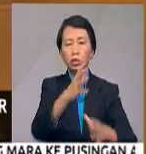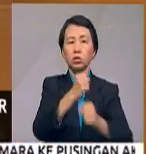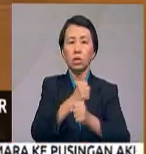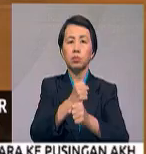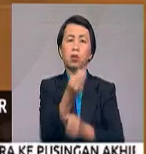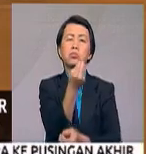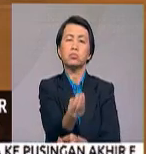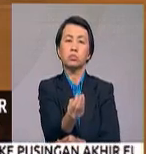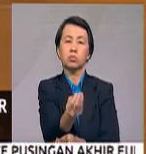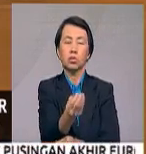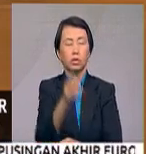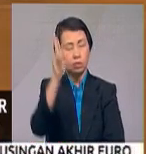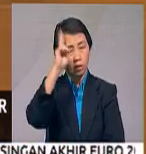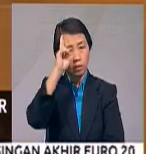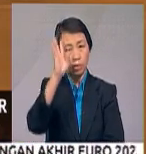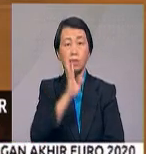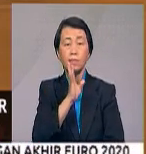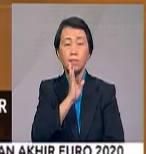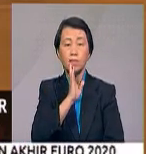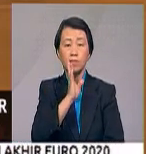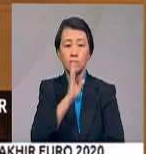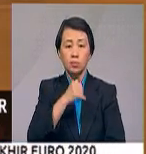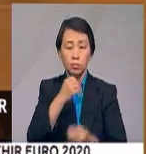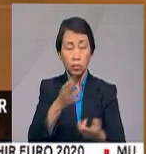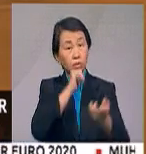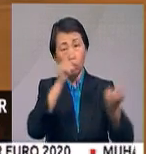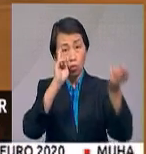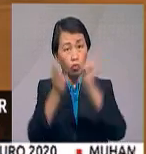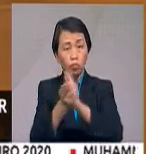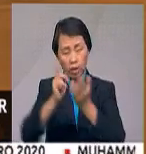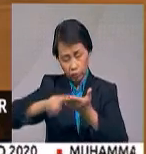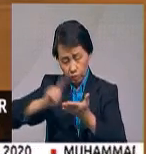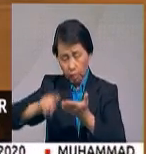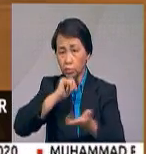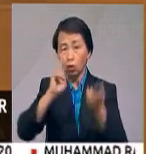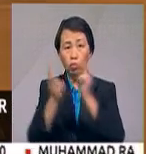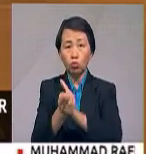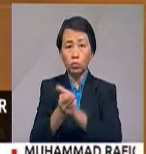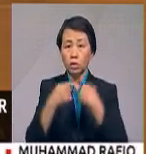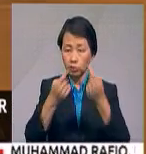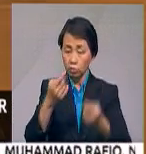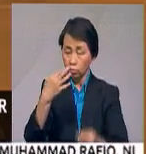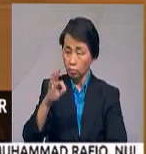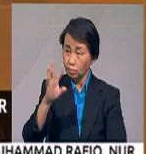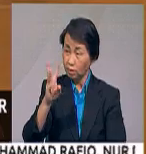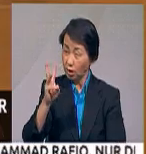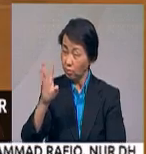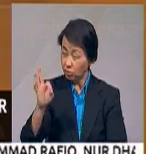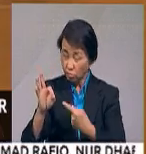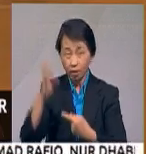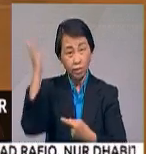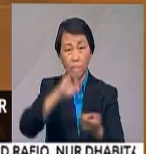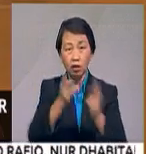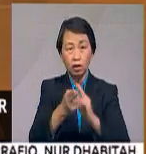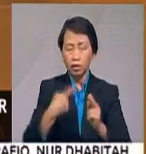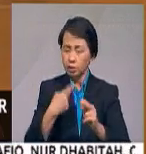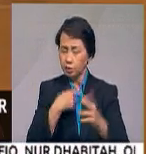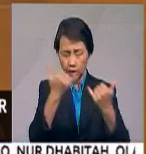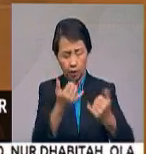Seperti yang saya sebut semalam, semakan tidak dibuat sejak 69. Kita buat semakan, kita tambahkan sekali